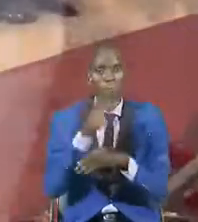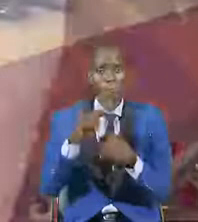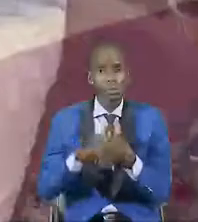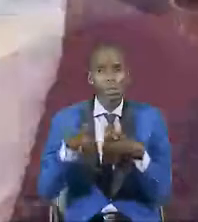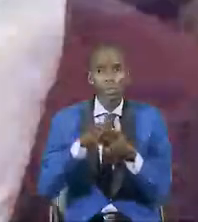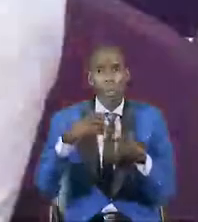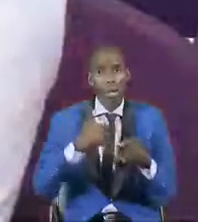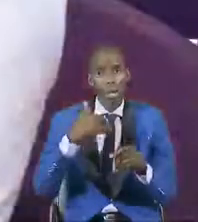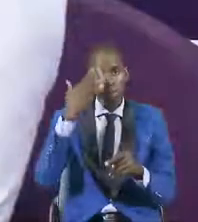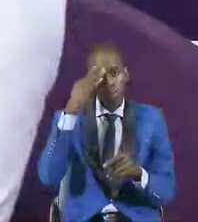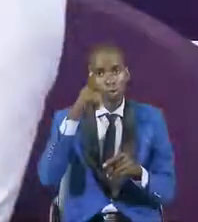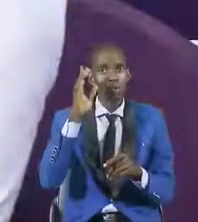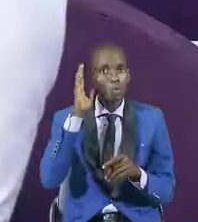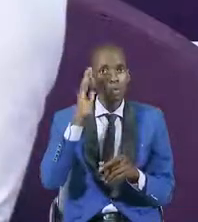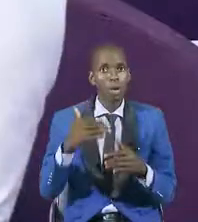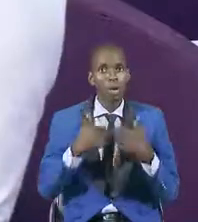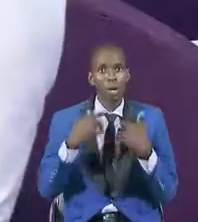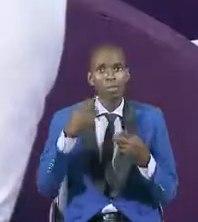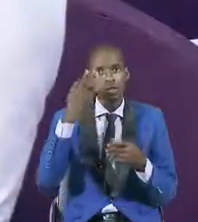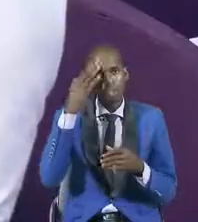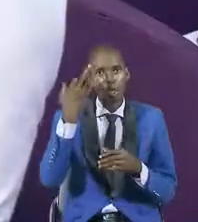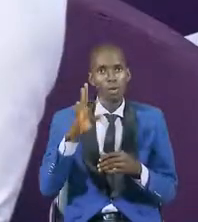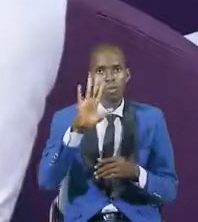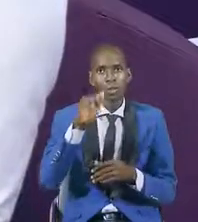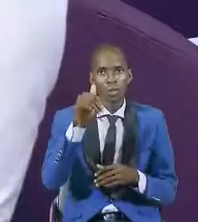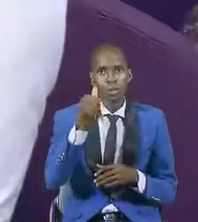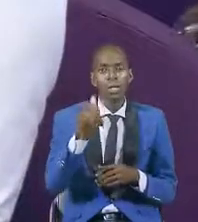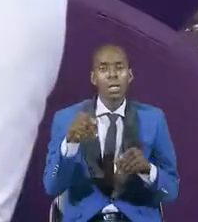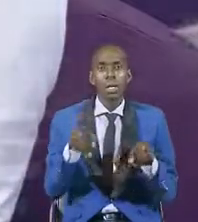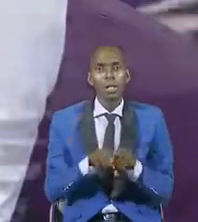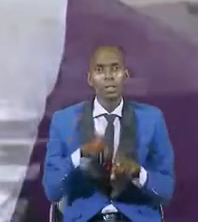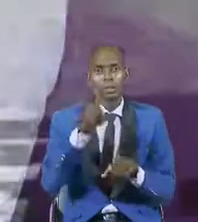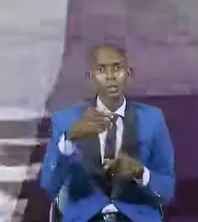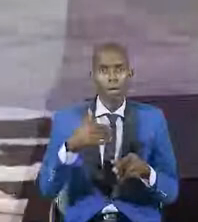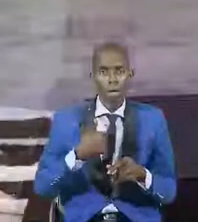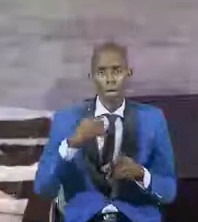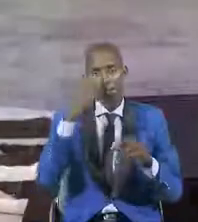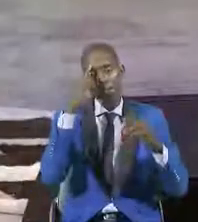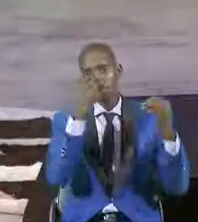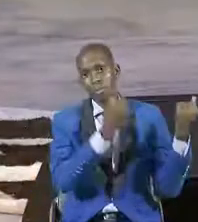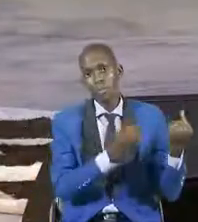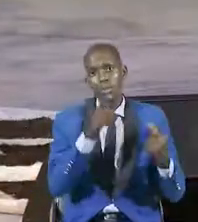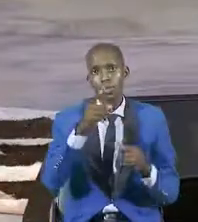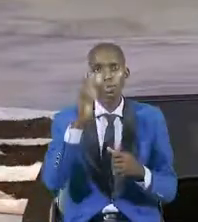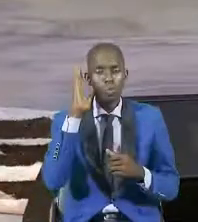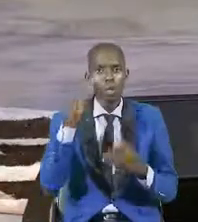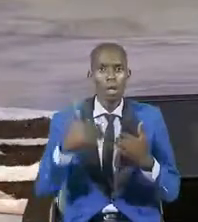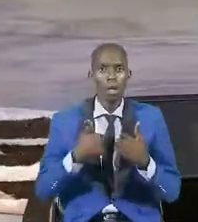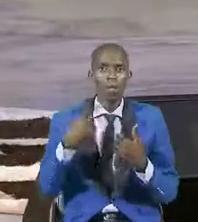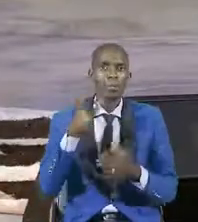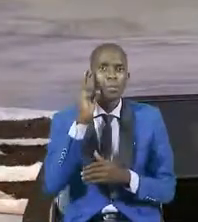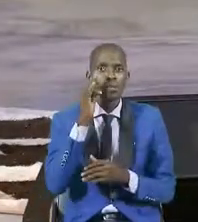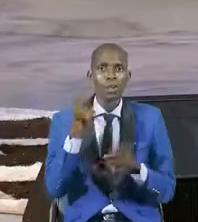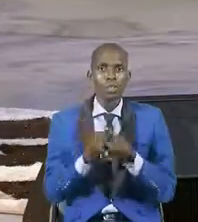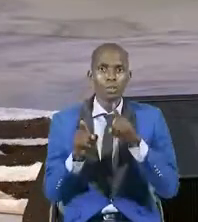la vigilance, comme vous avez la connaissance, vous aurez la connaissance de vous-même. Comme vous avez la foi, vous aurez aussi le